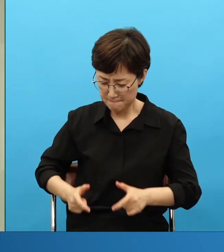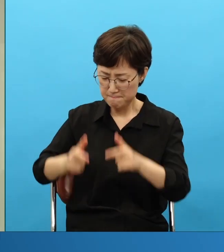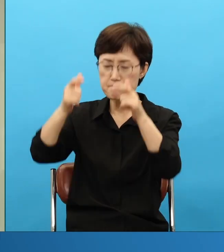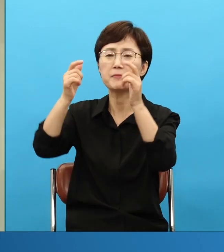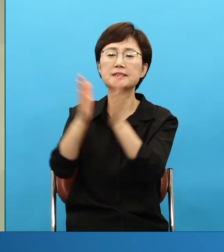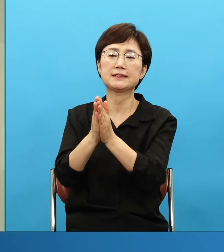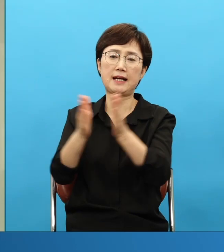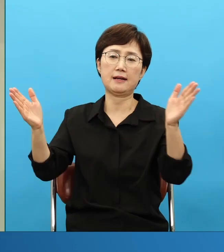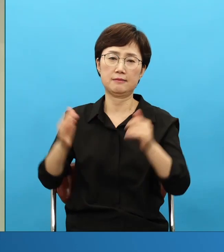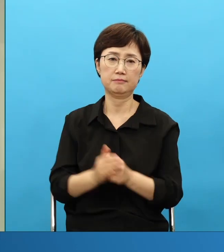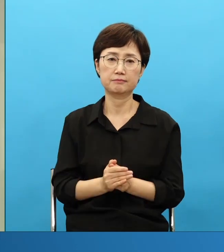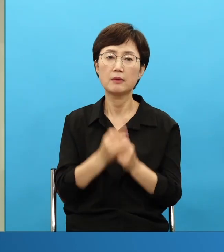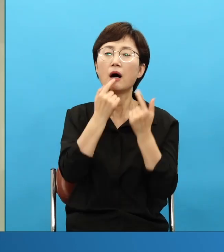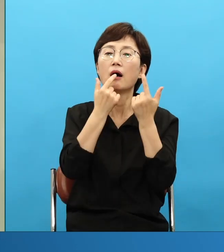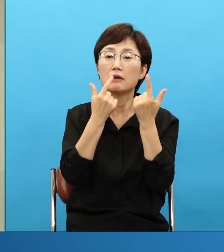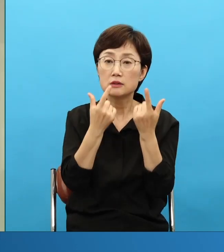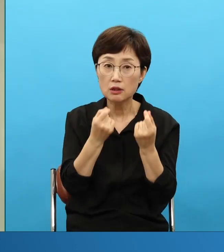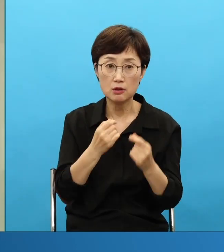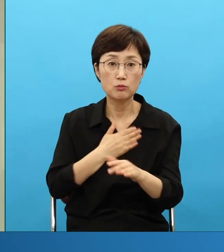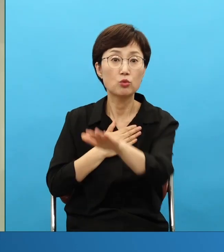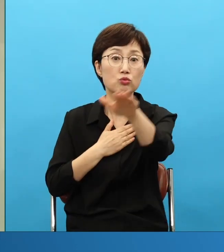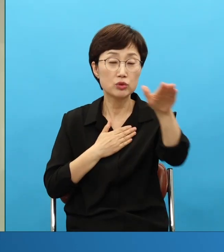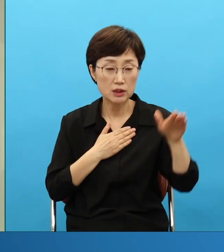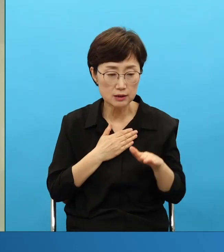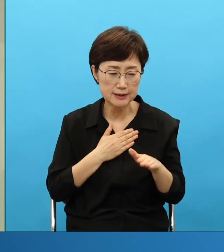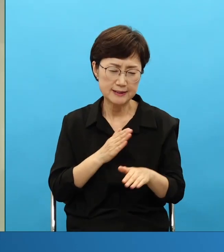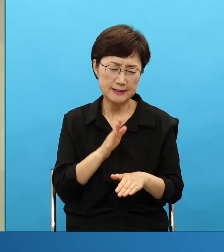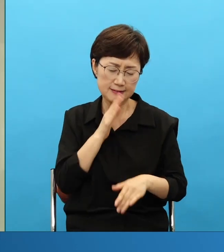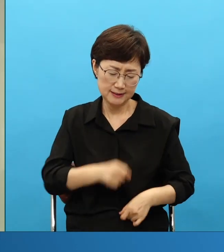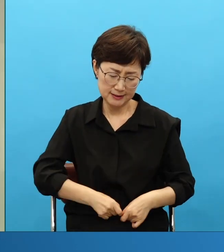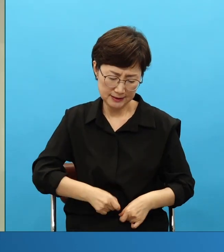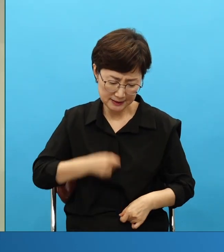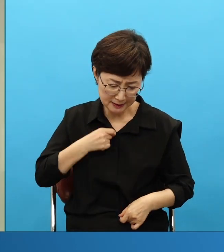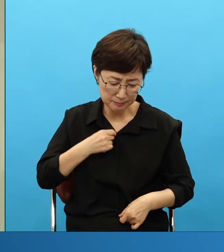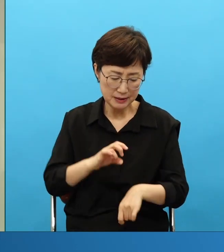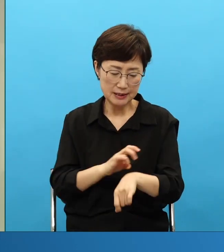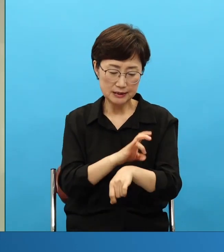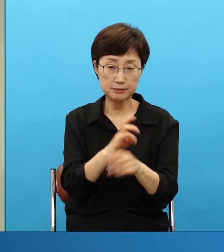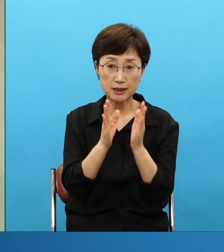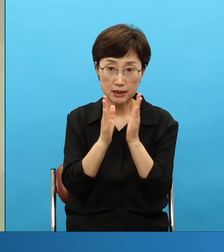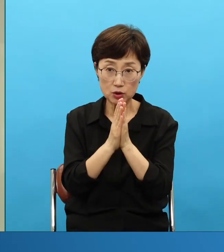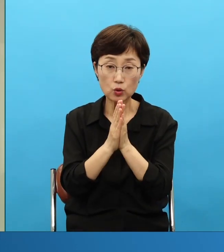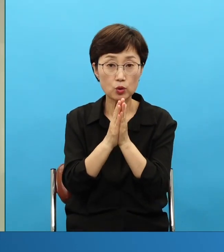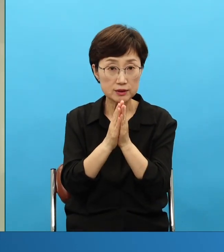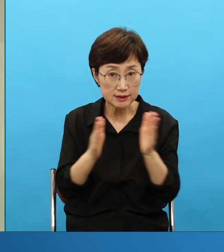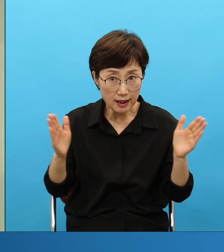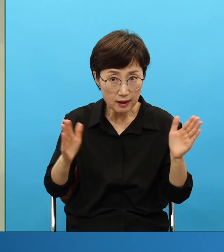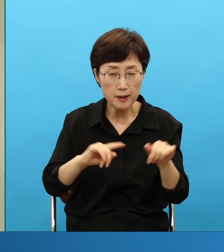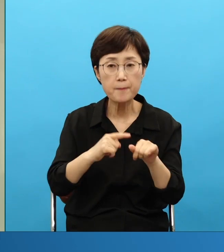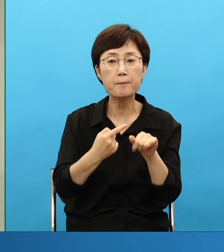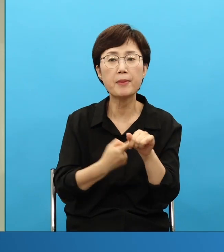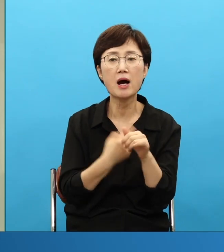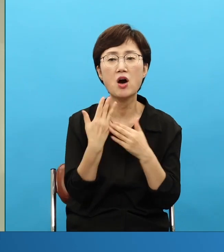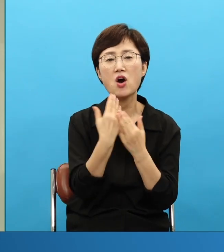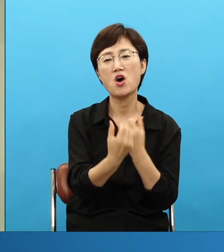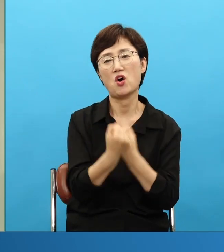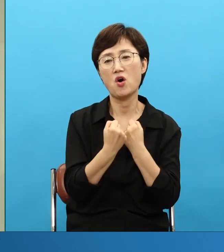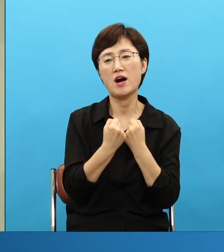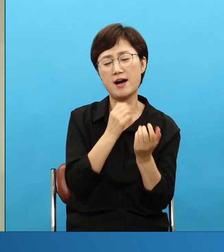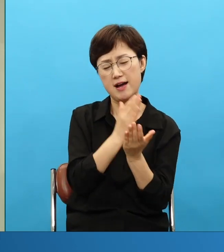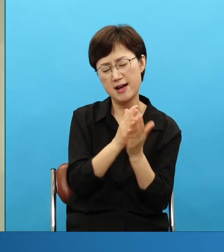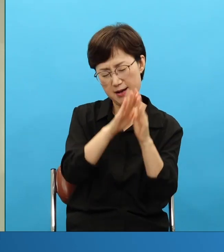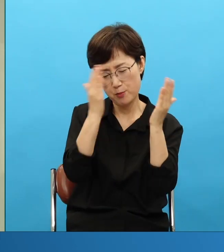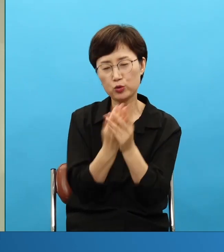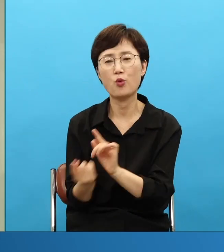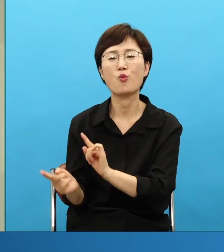24기도 시작하면요. 건강도 회복되고 다 회복돼요. If you really begin 24-hour prayer, you'll have the restoration of your health, the restoration of everything. 진짜